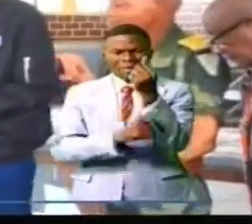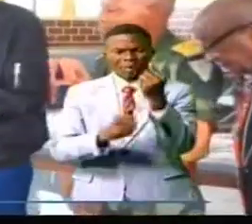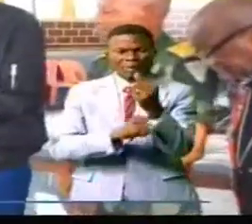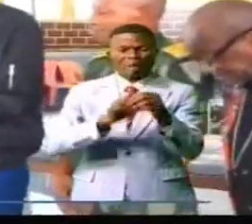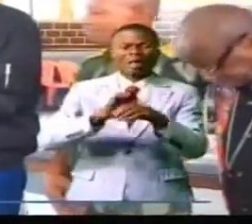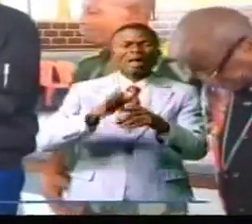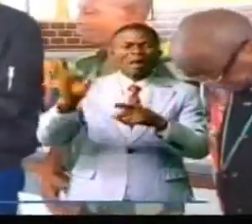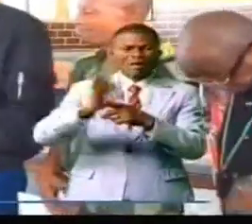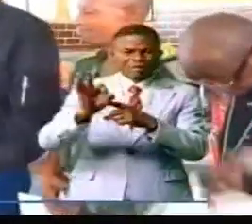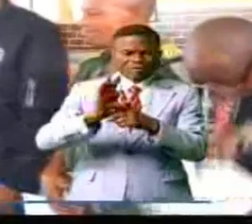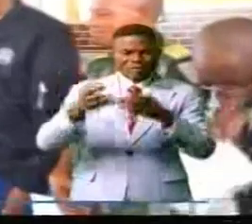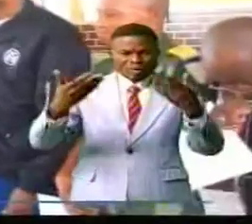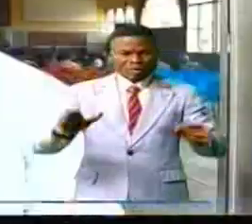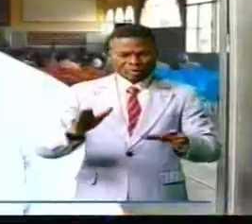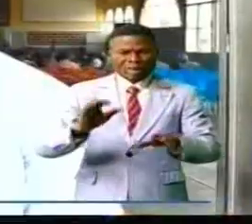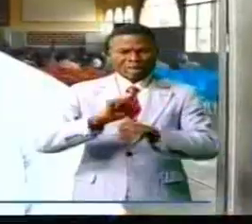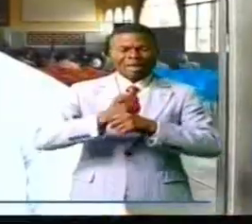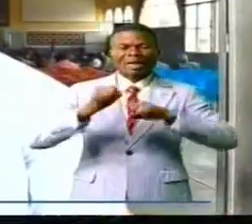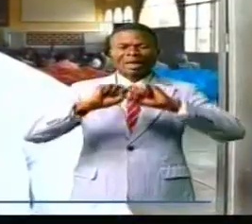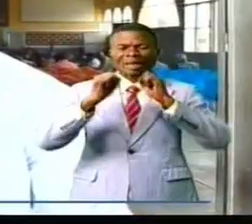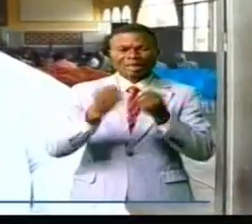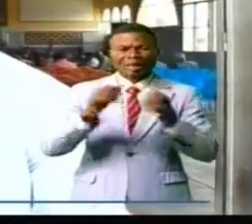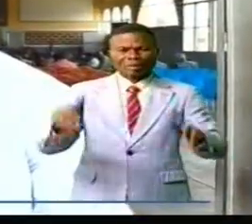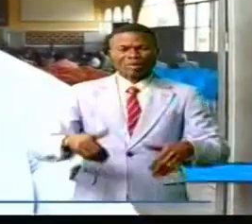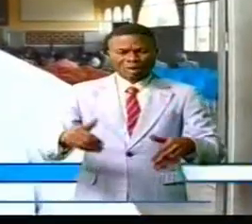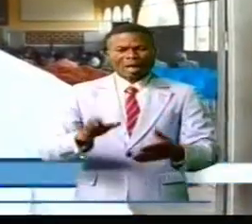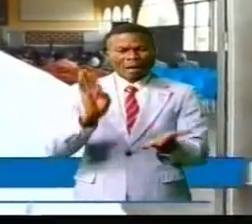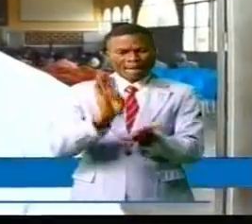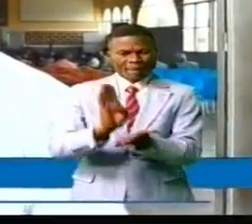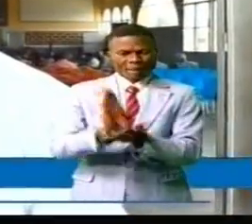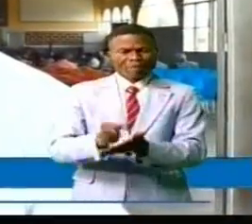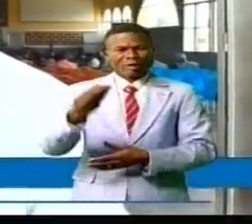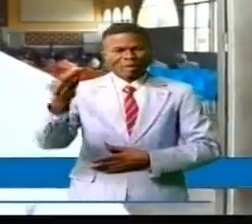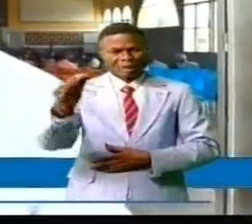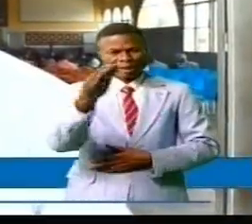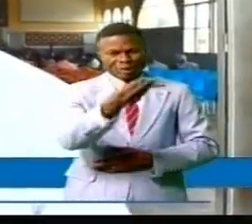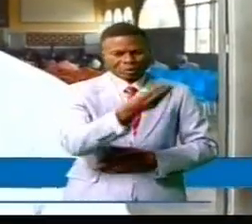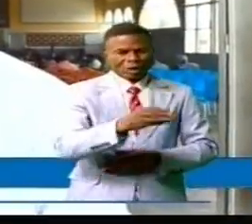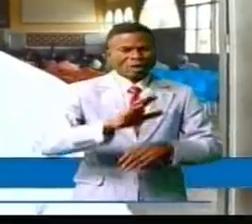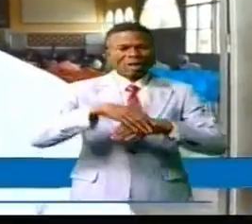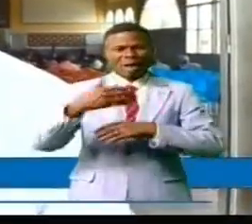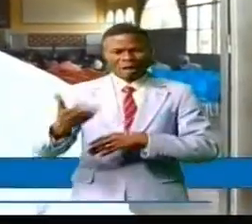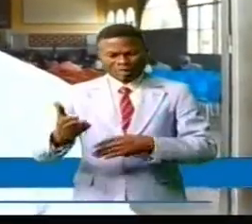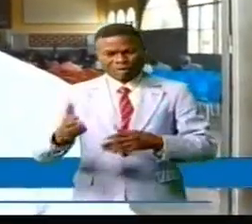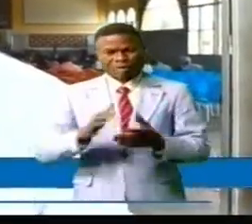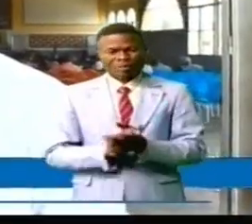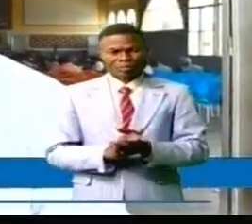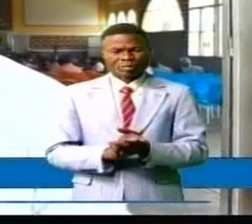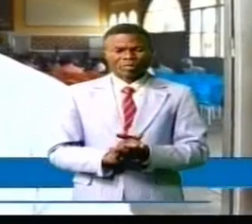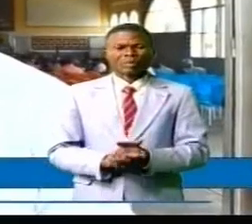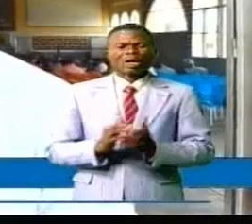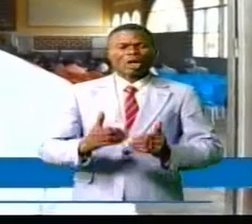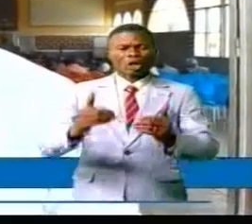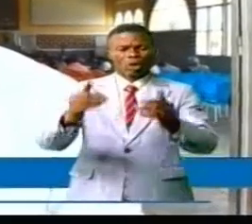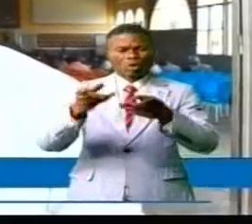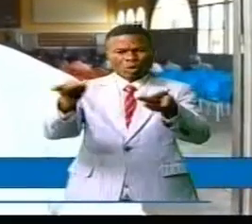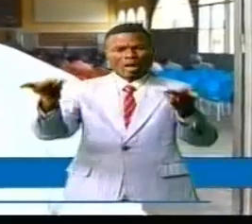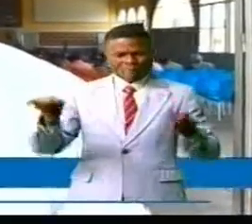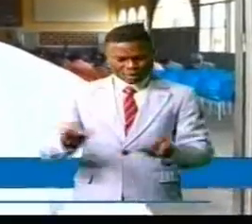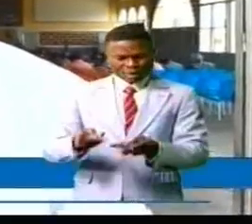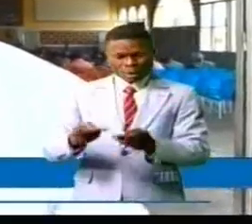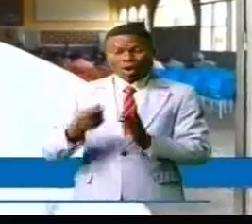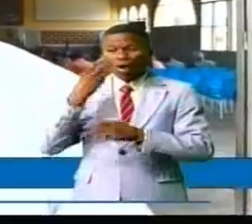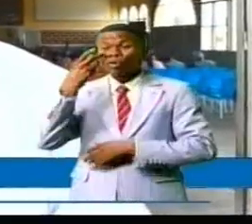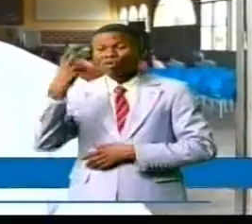leur formation en entrepreneuriat agricole, leur brevet. Et après, nous allons programmer une descente sur site où ils iront